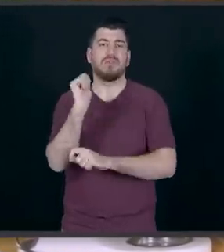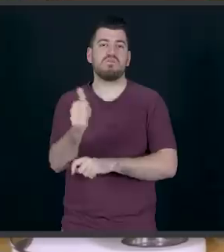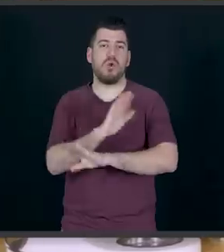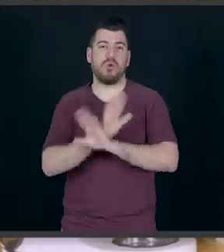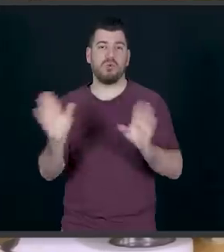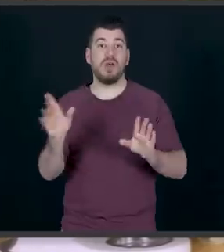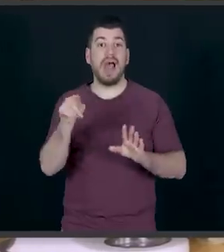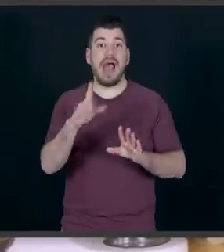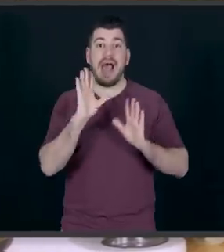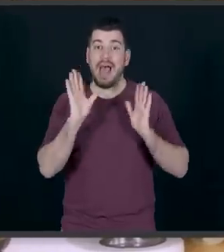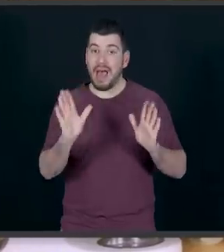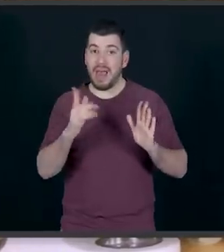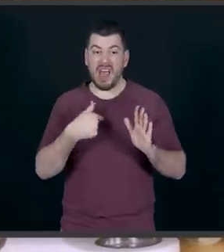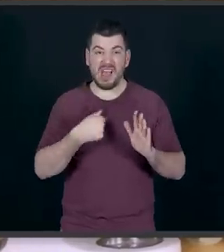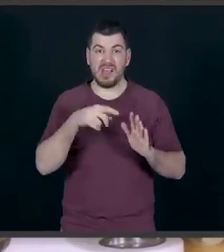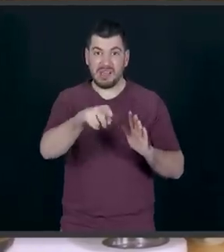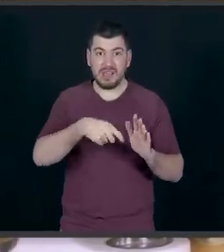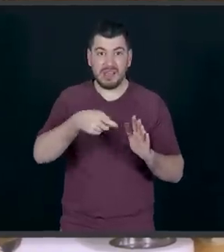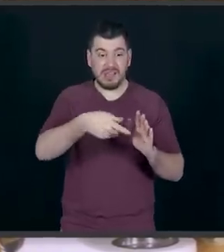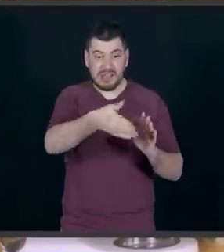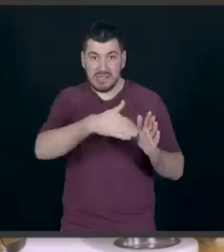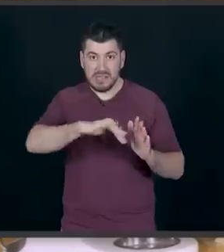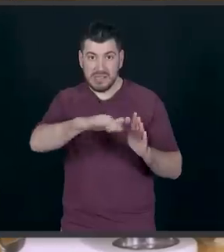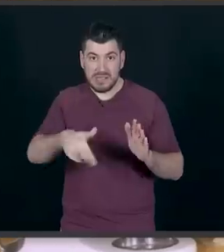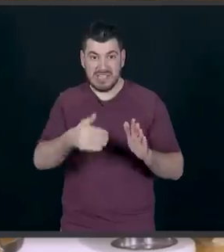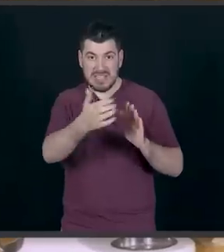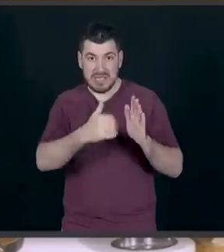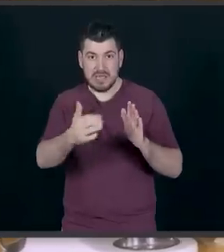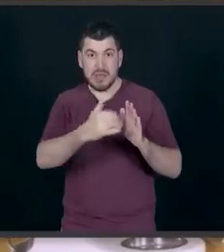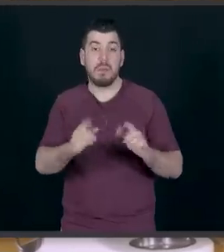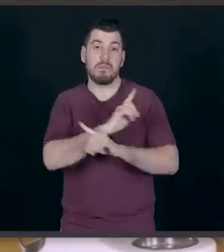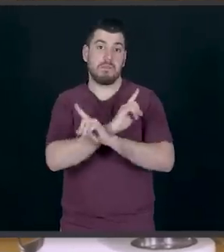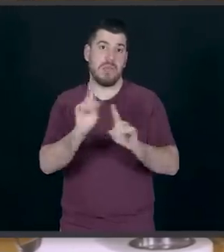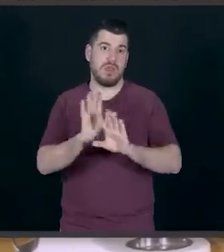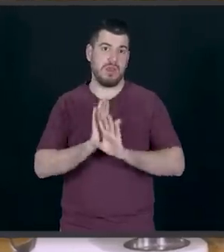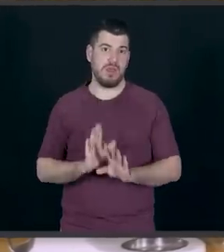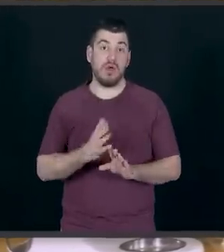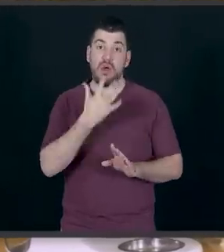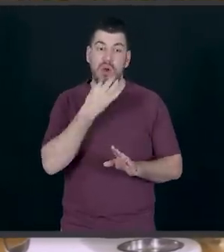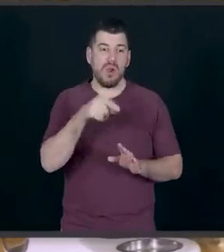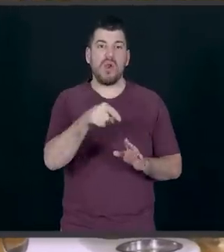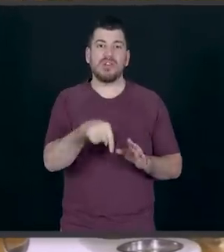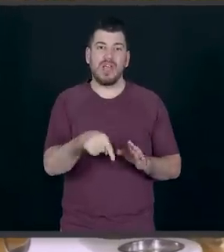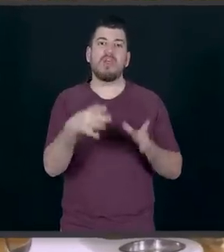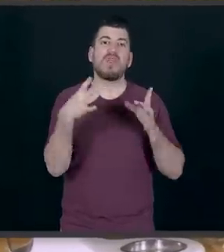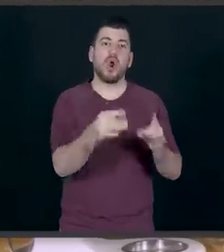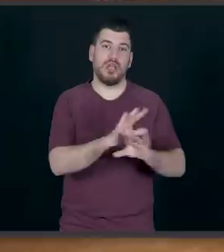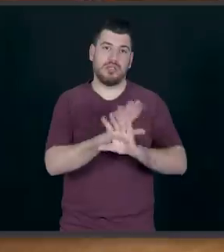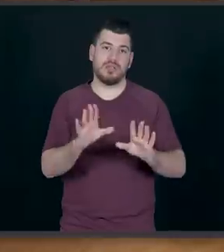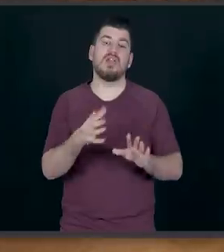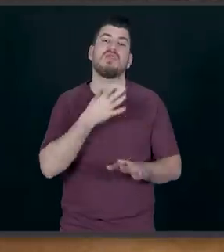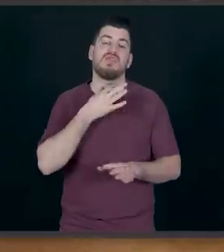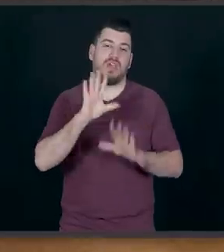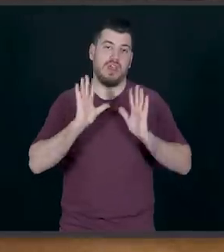καμία περίπτωση δεν ξύνουμε με τη σπάτουλα τις άκρες από τα ψάκια μας, γιατί θα κολλήσει με η βασιλόπιτά μας και δεν θέλουμε.